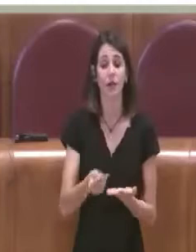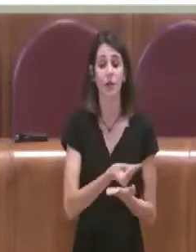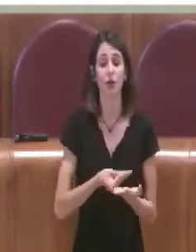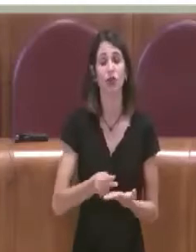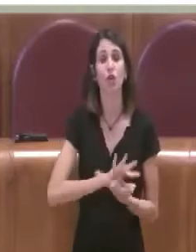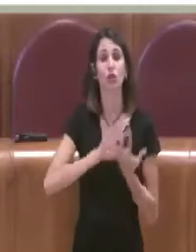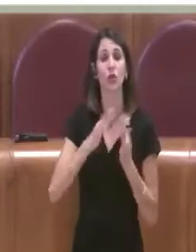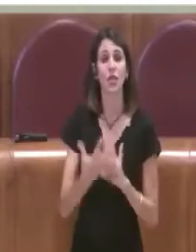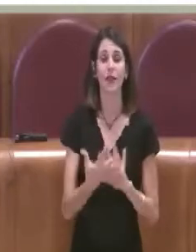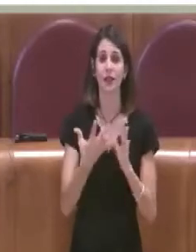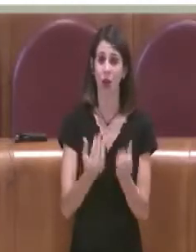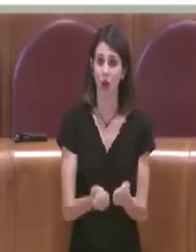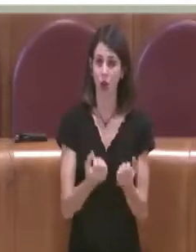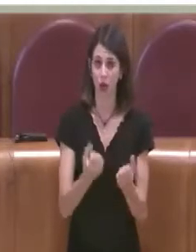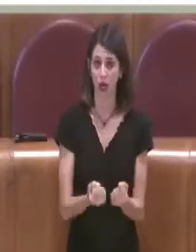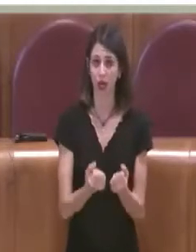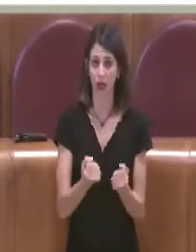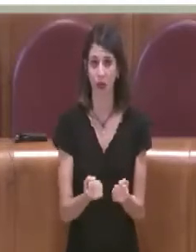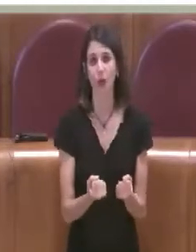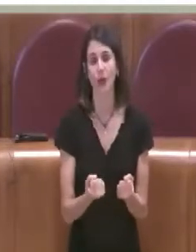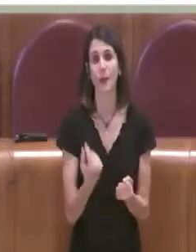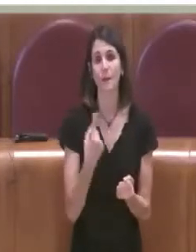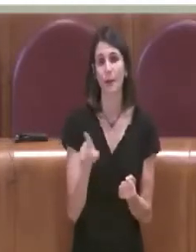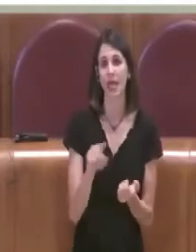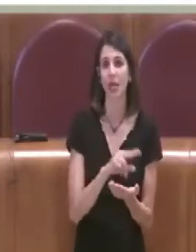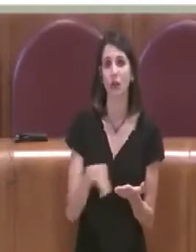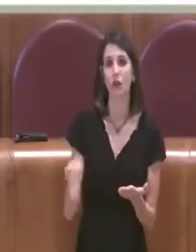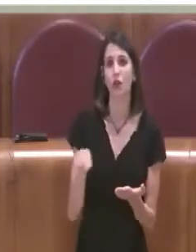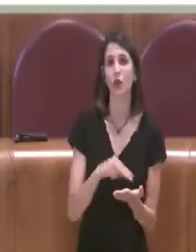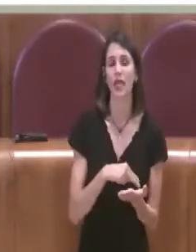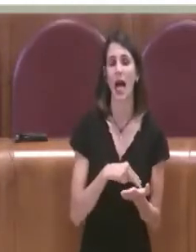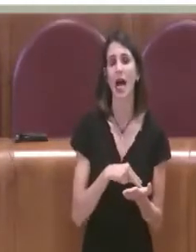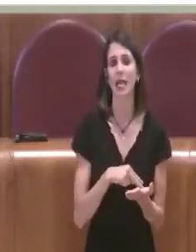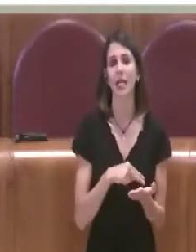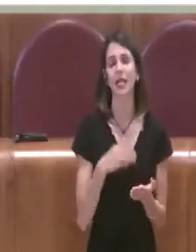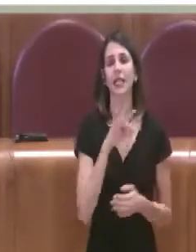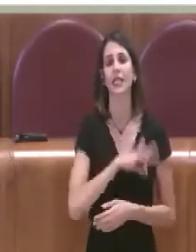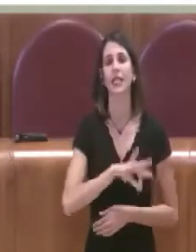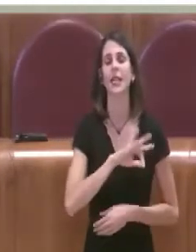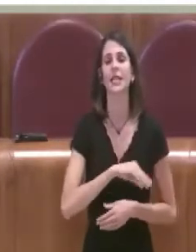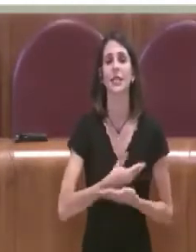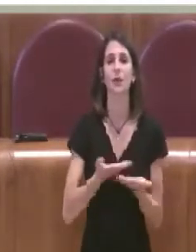presentato per poterne poi votare l'interesse pubblico. Grazie.